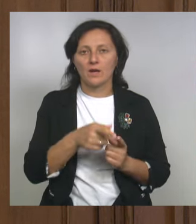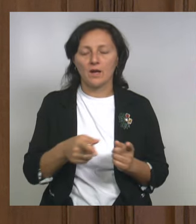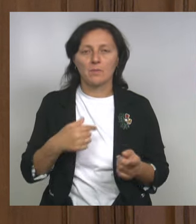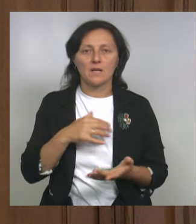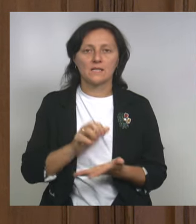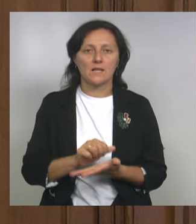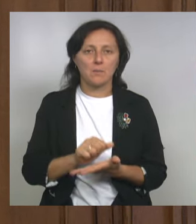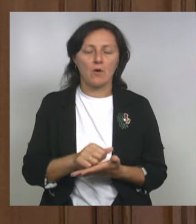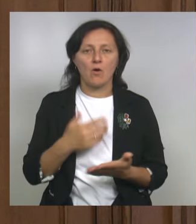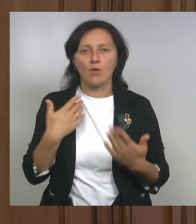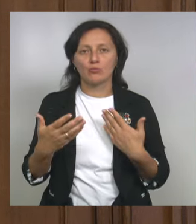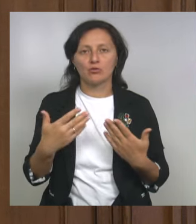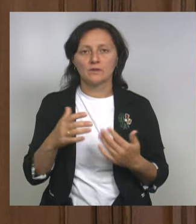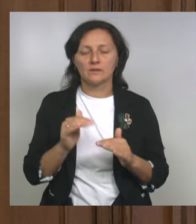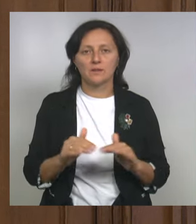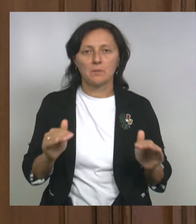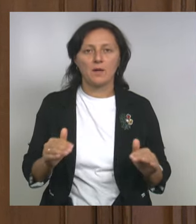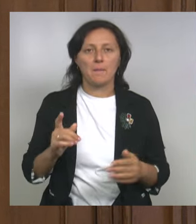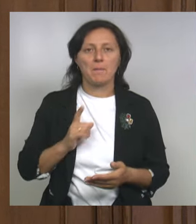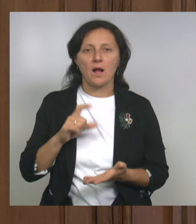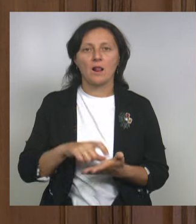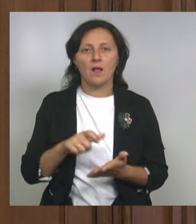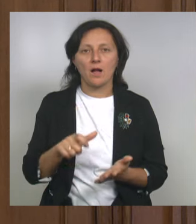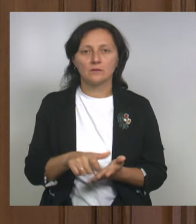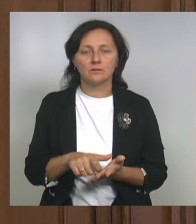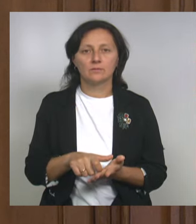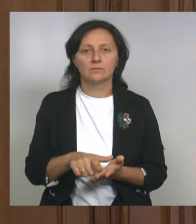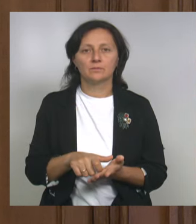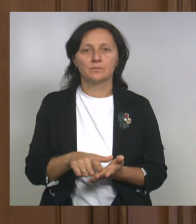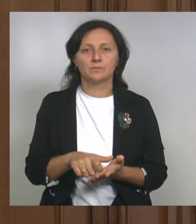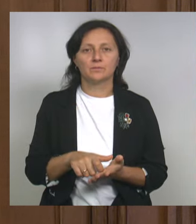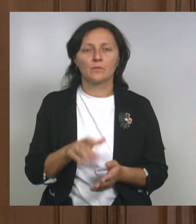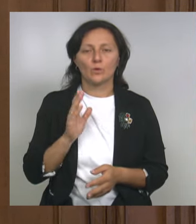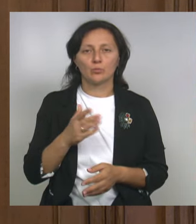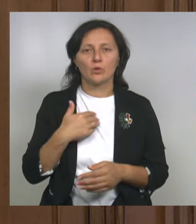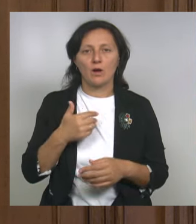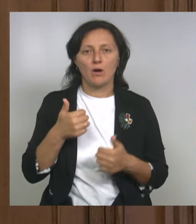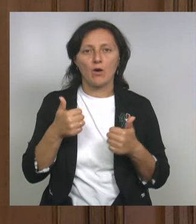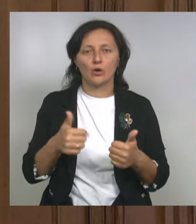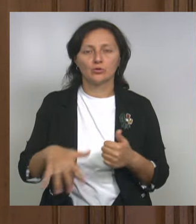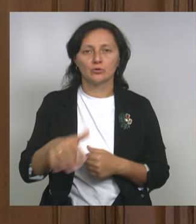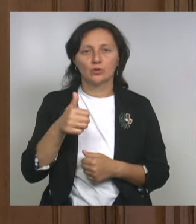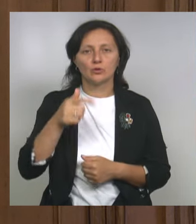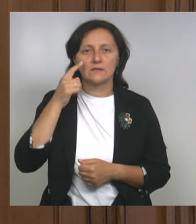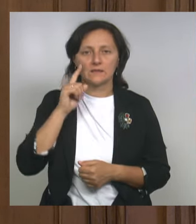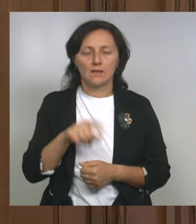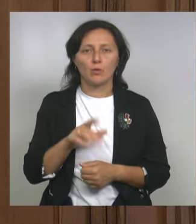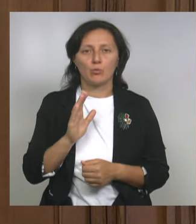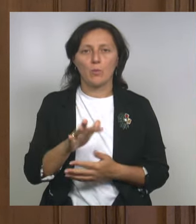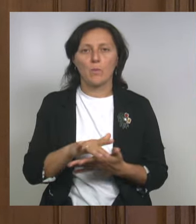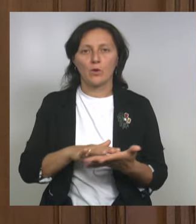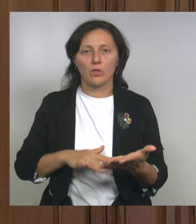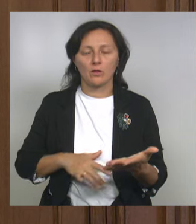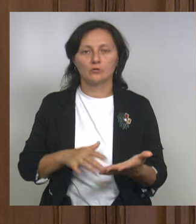занимался, общался с детьми, проводил мастер-классы. То есть ту работу, которую я хорошо знаю, я ее просто продолжу. И